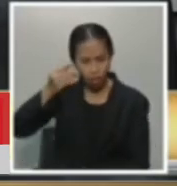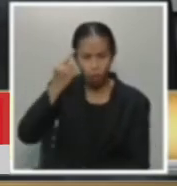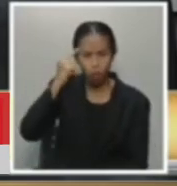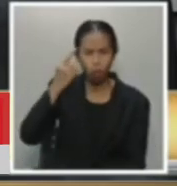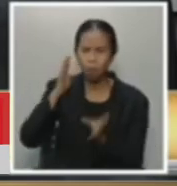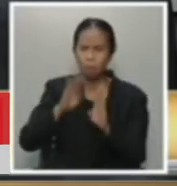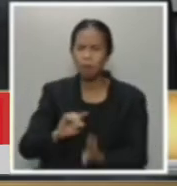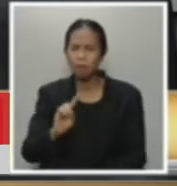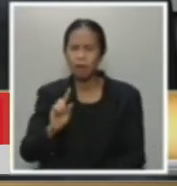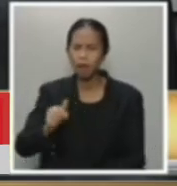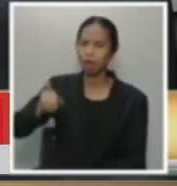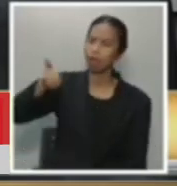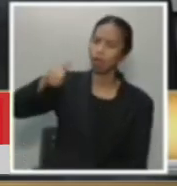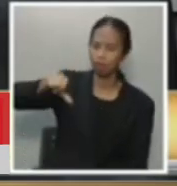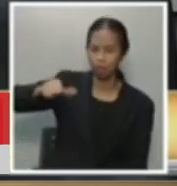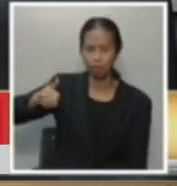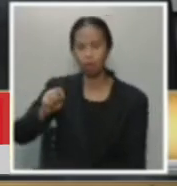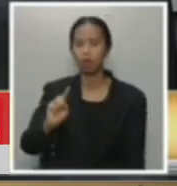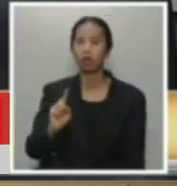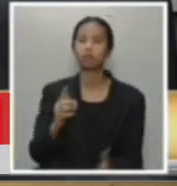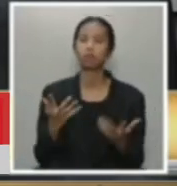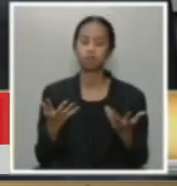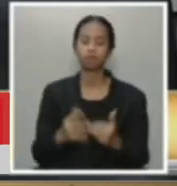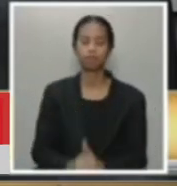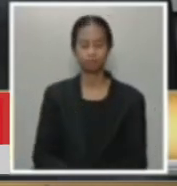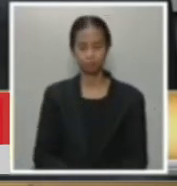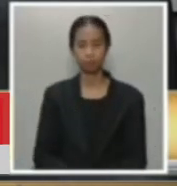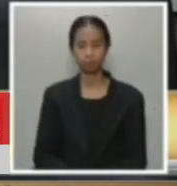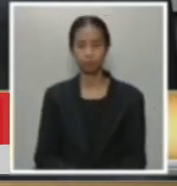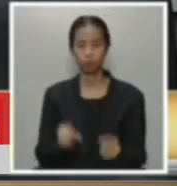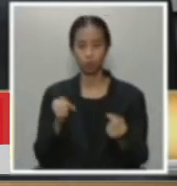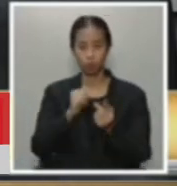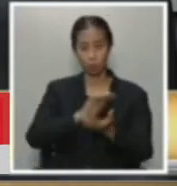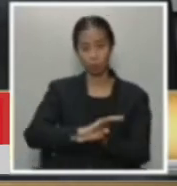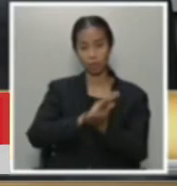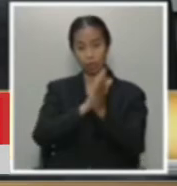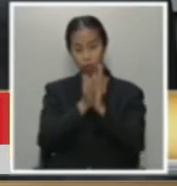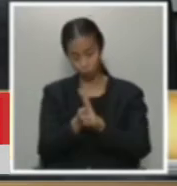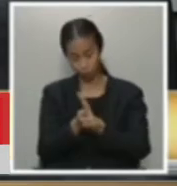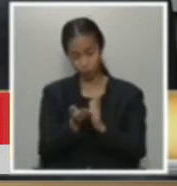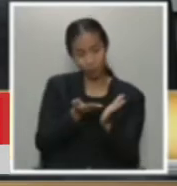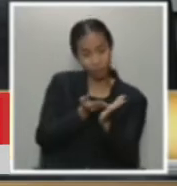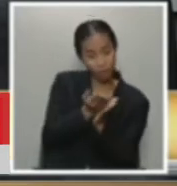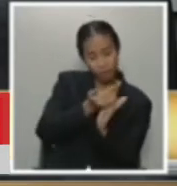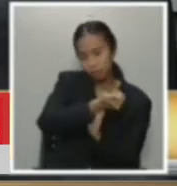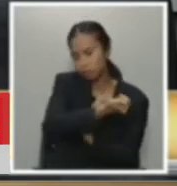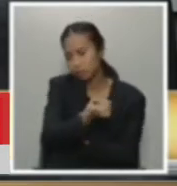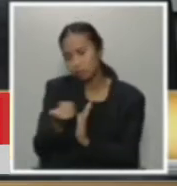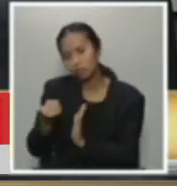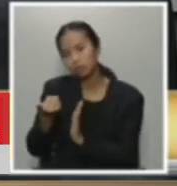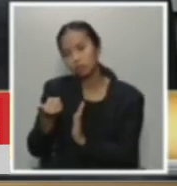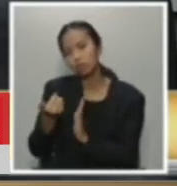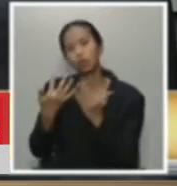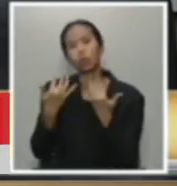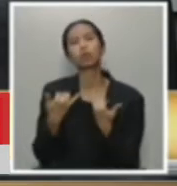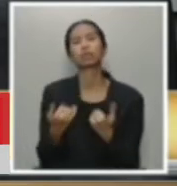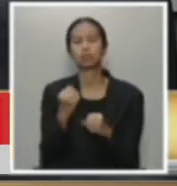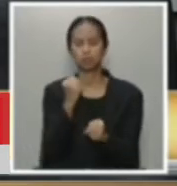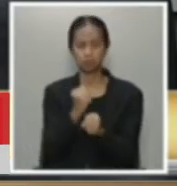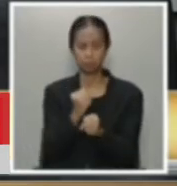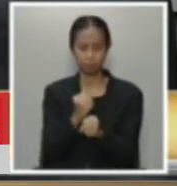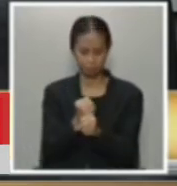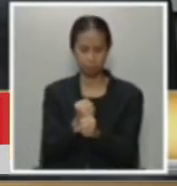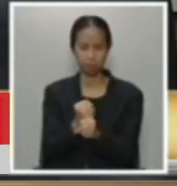ราะนั้นเรียนท่านฝากท่านไปดูนะครับส่วนเรื่องการปฏิรูปอื่นๆส่วนมากอยู่ระหว่างดำเนินการ